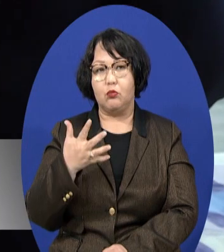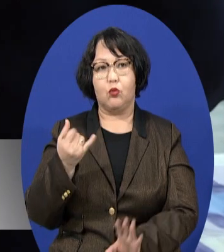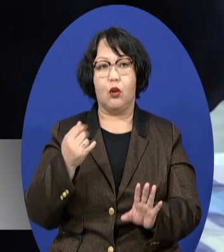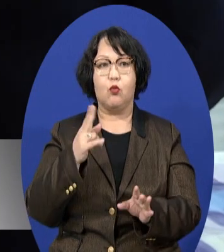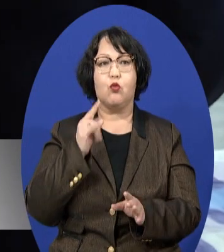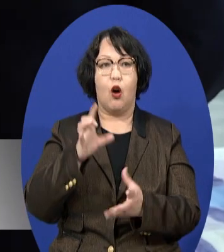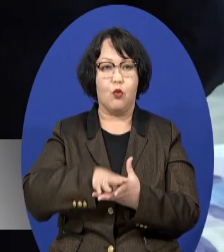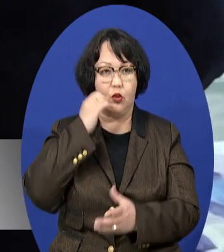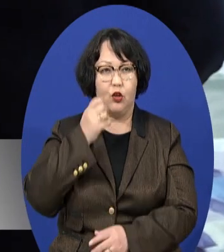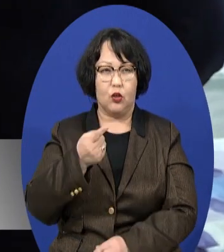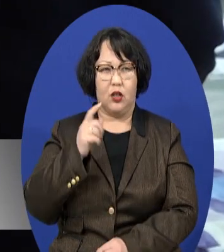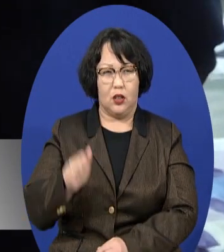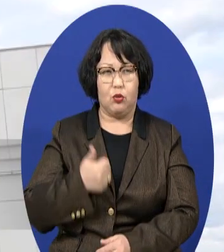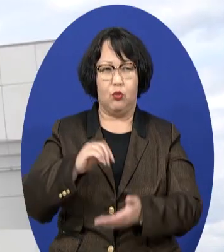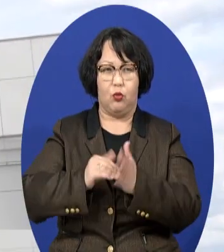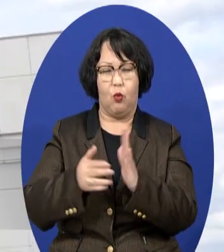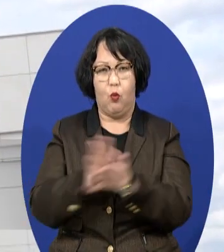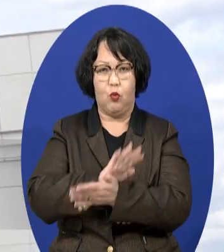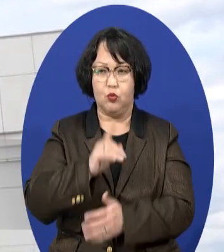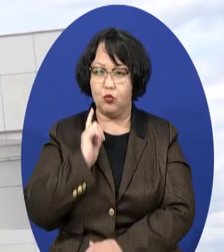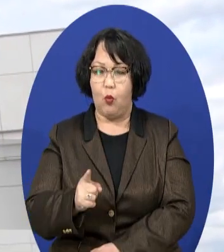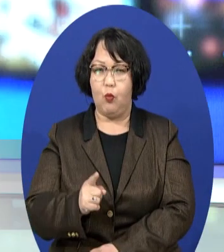одоо жоохон ч хурдан хурдан төлбөр шийдсэн.